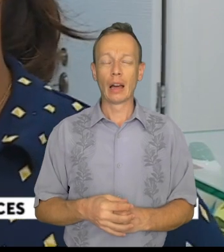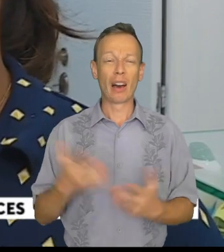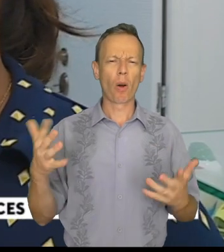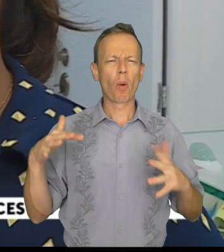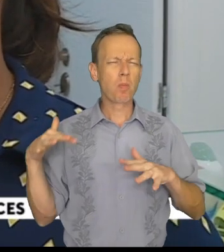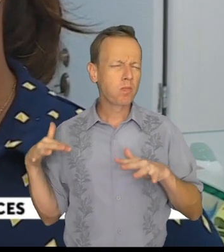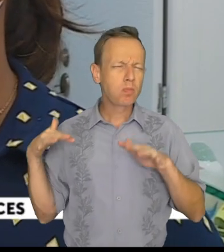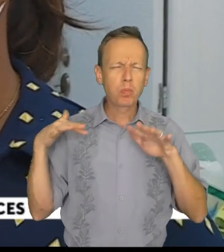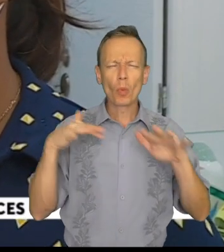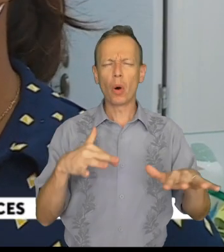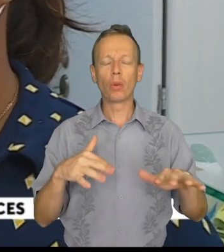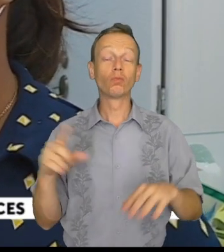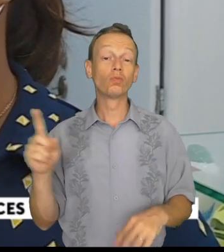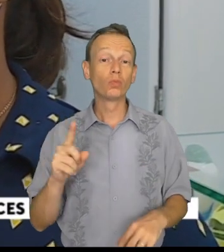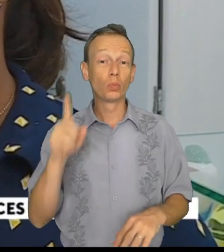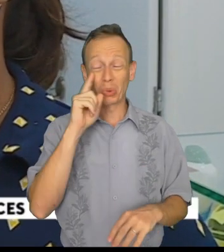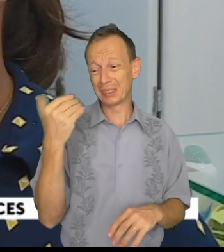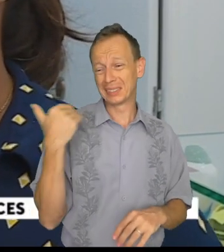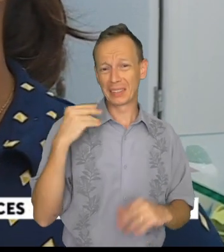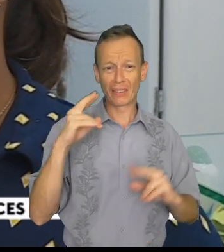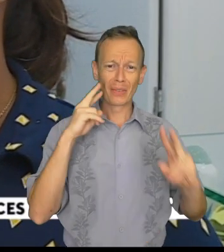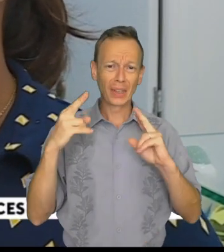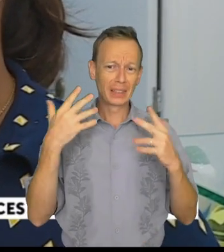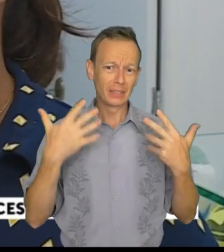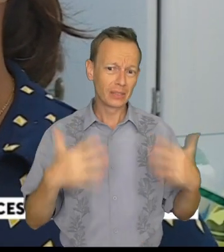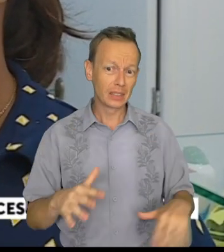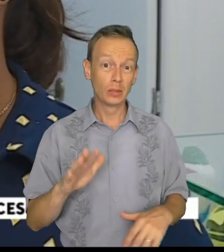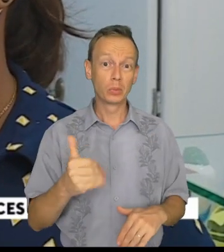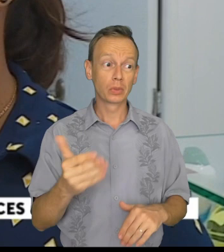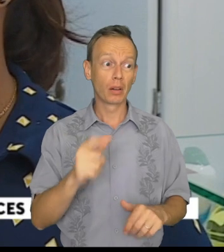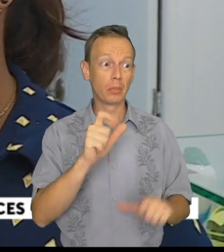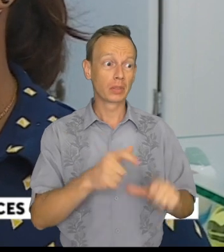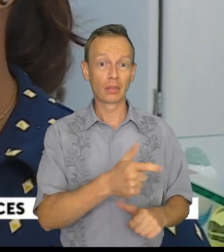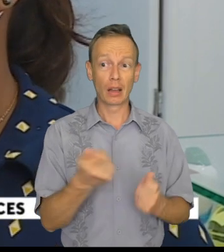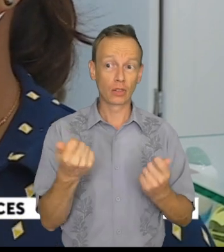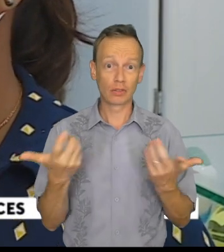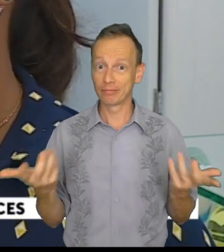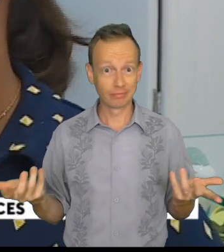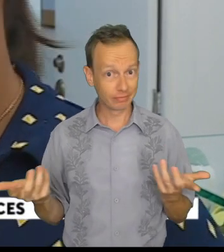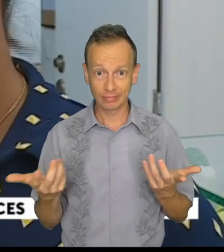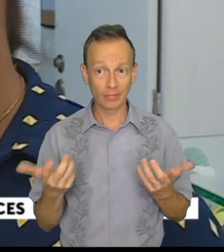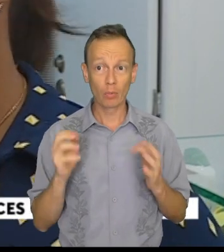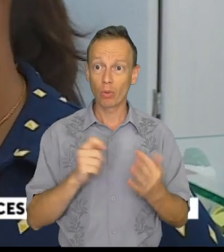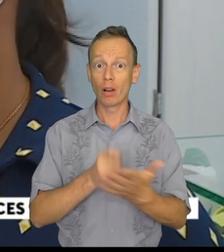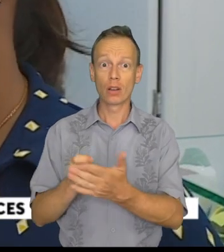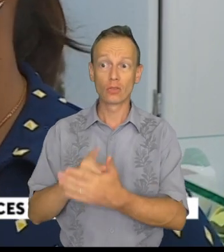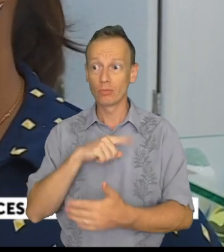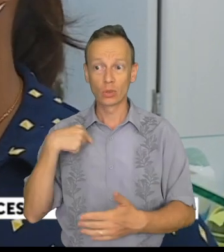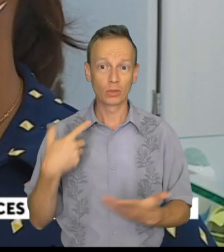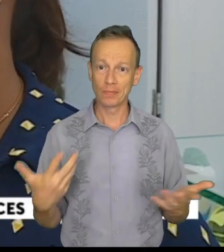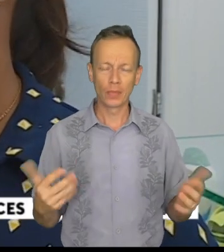monde, parce qu'on vient de finir les fêtes déjà, alors les gens, ils n'ont plus vraiment de sous à dépenser dans les bijoux, mais